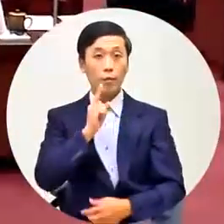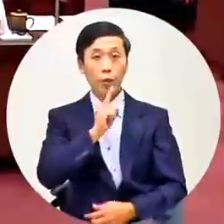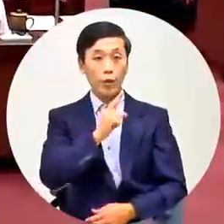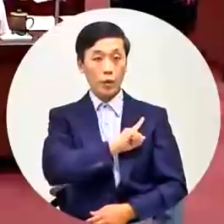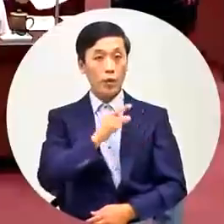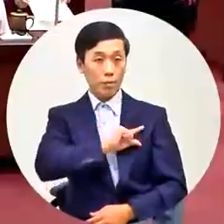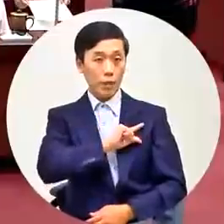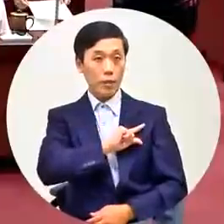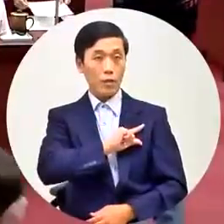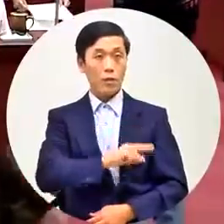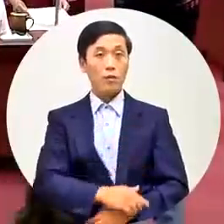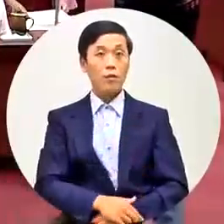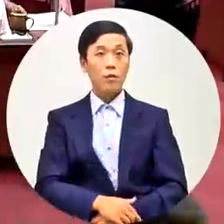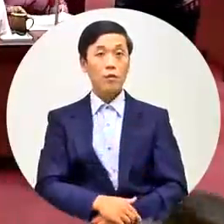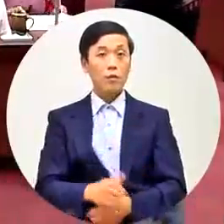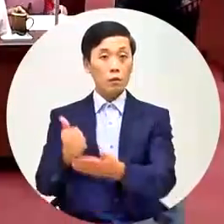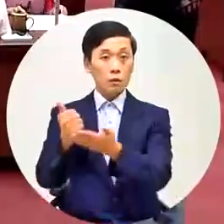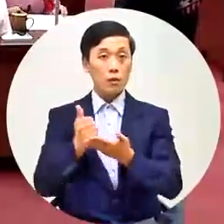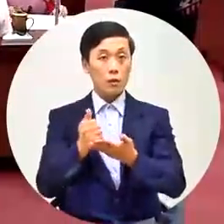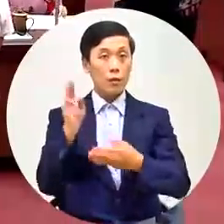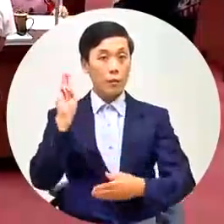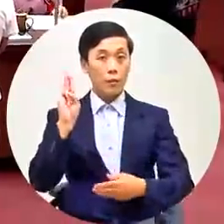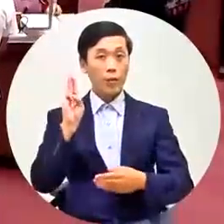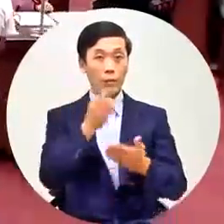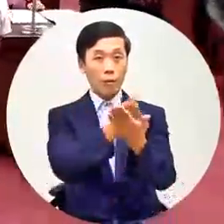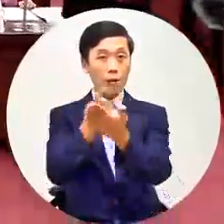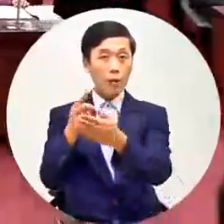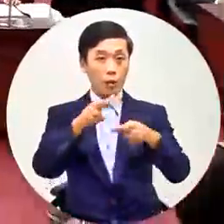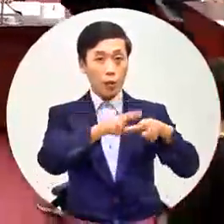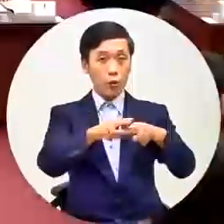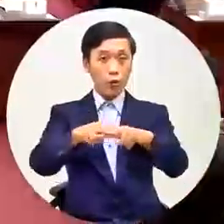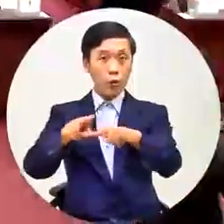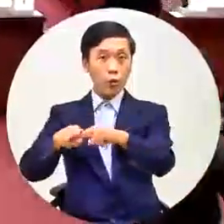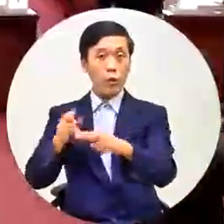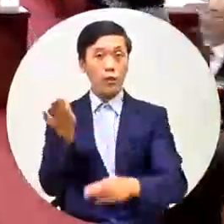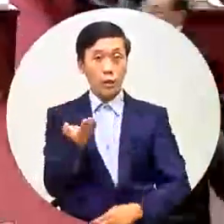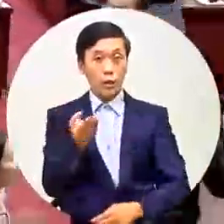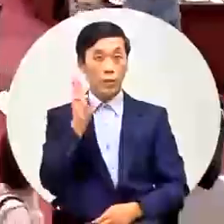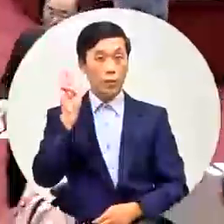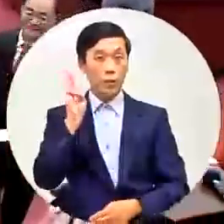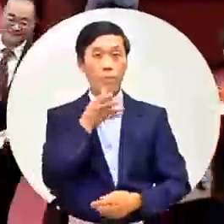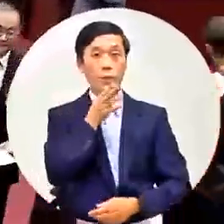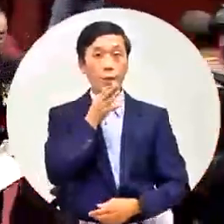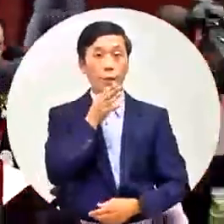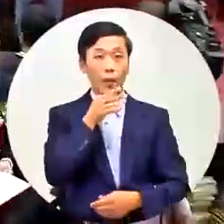请宣誓人坐下，并在誓词上签名，请主持人复位。